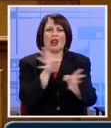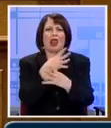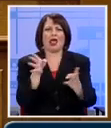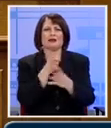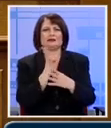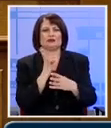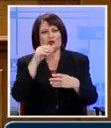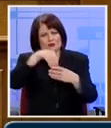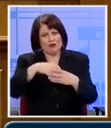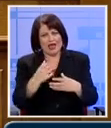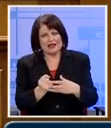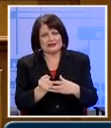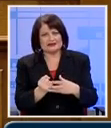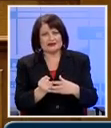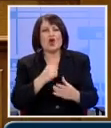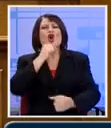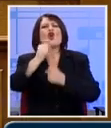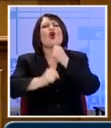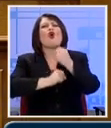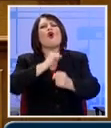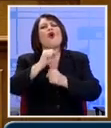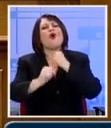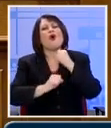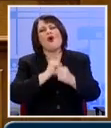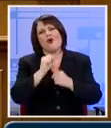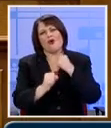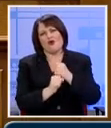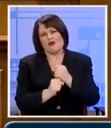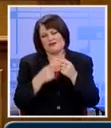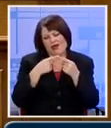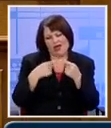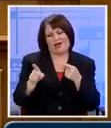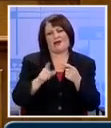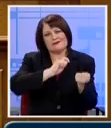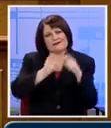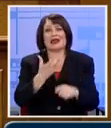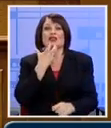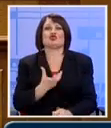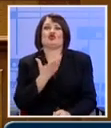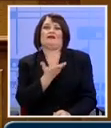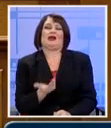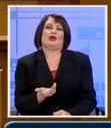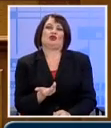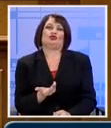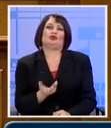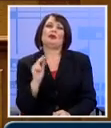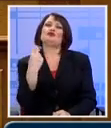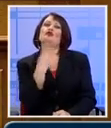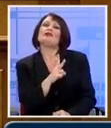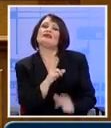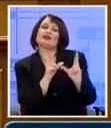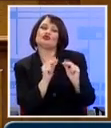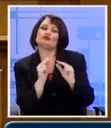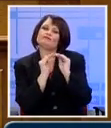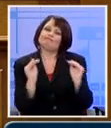λαϊκισμό, θα σας πάρει χρόνια. Είναι μεγάλη απόσταση για να τα βρείτε με τους συντρόφους σας